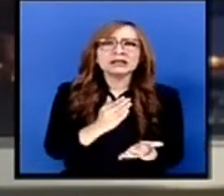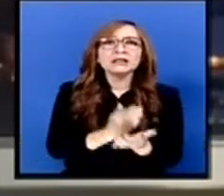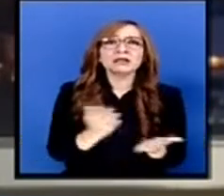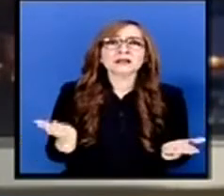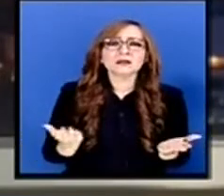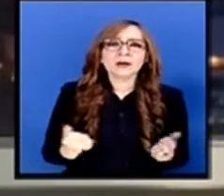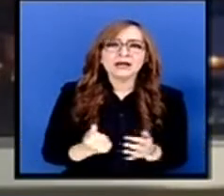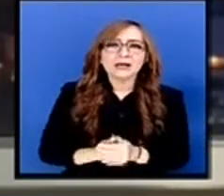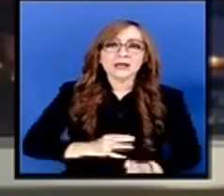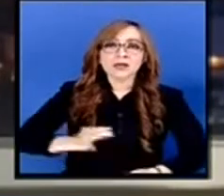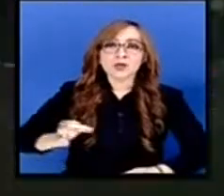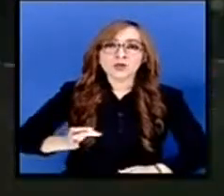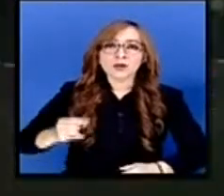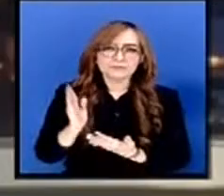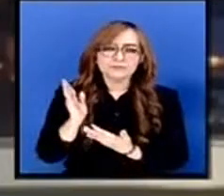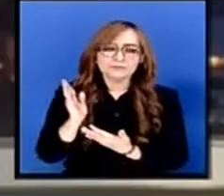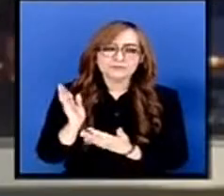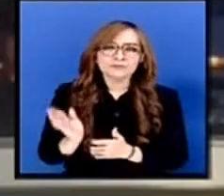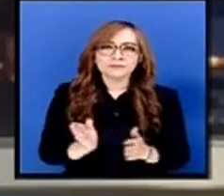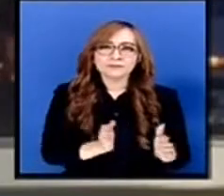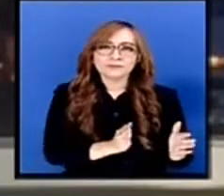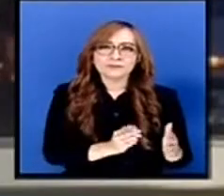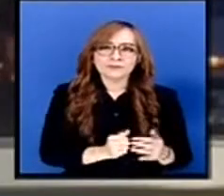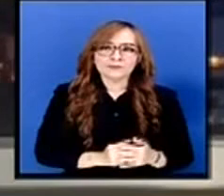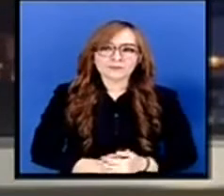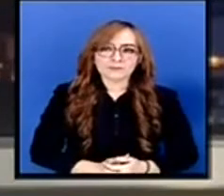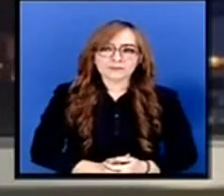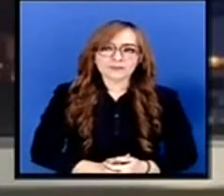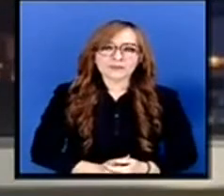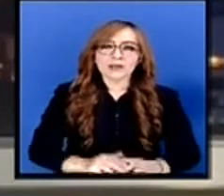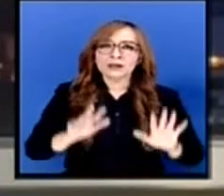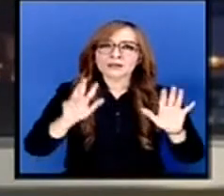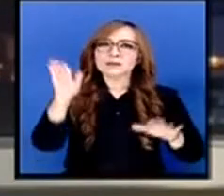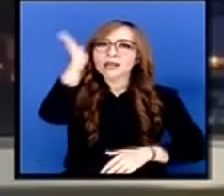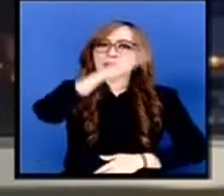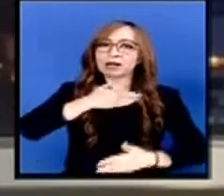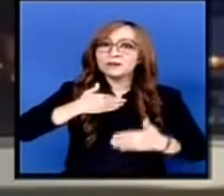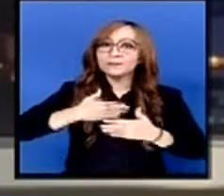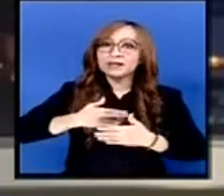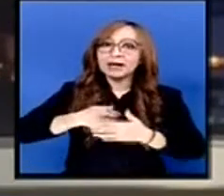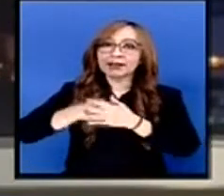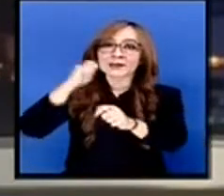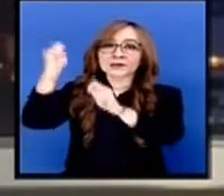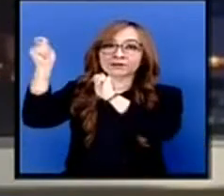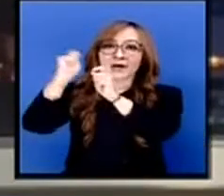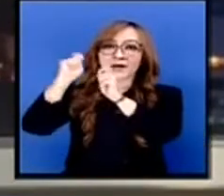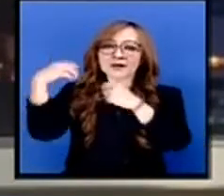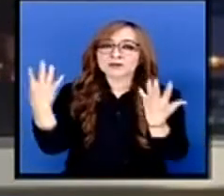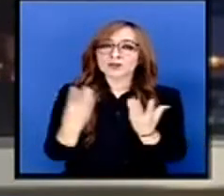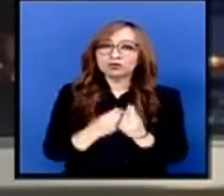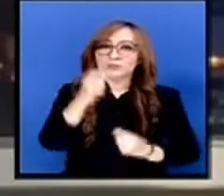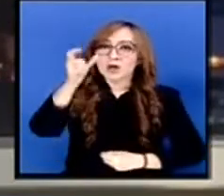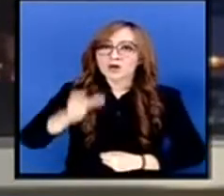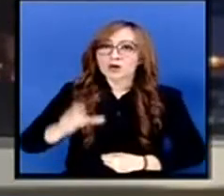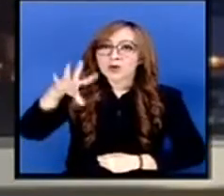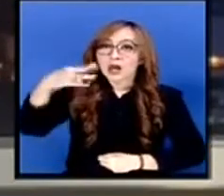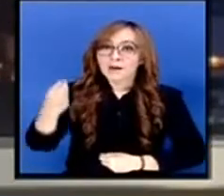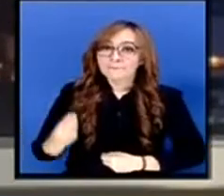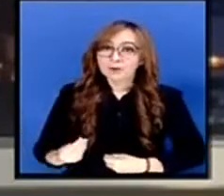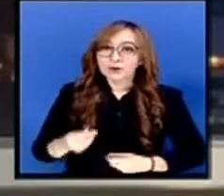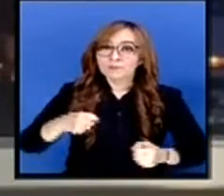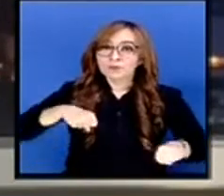Merak, Kota Cilegon, Banten pada Sabtu malam. Berikutnya pemirsa, 9 hari menjelang perayaan Lebaran, sejumlah pemudik sepeda motor telah